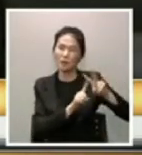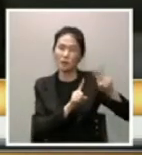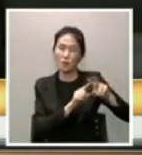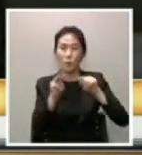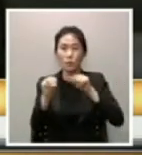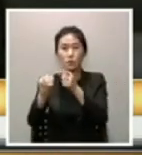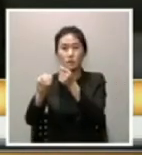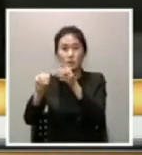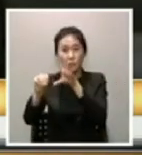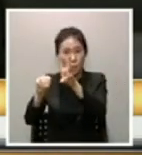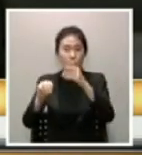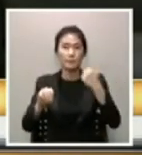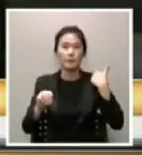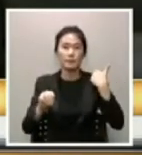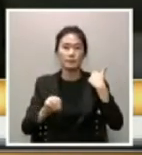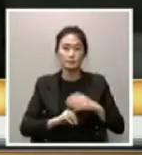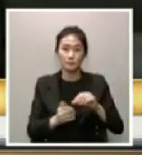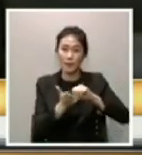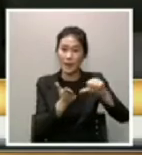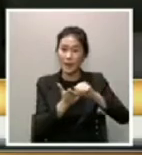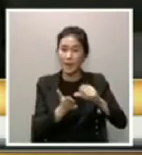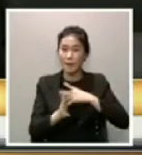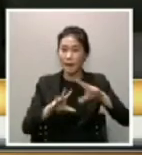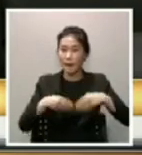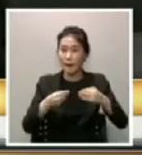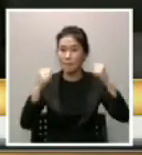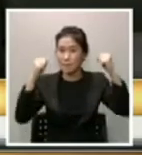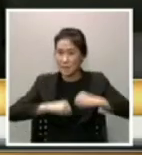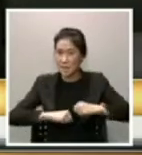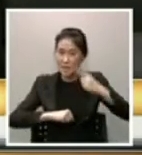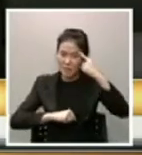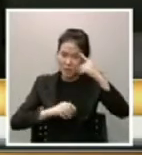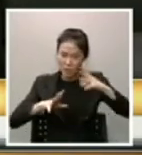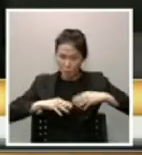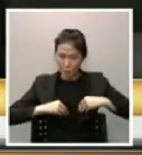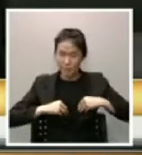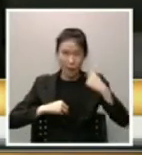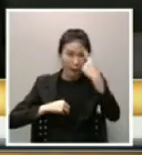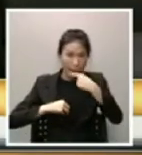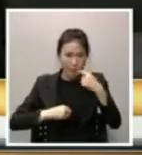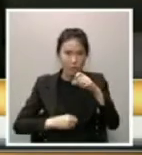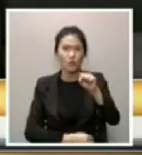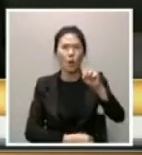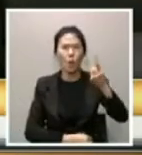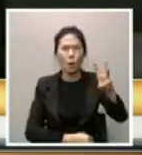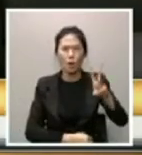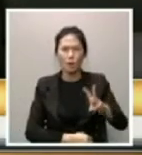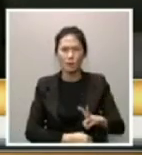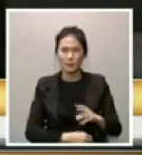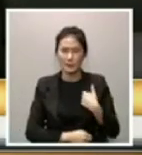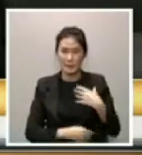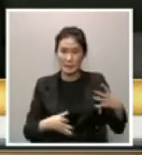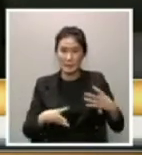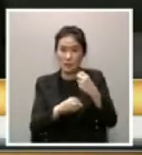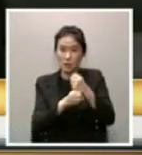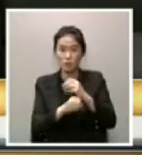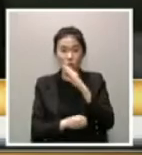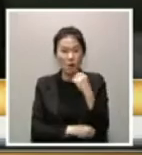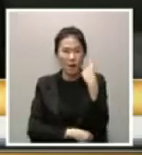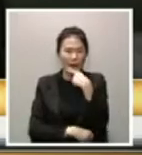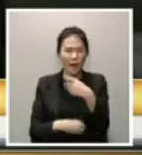ตรา16ที่แก้ไขให้มีการลงมติเห็นชอบโดยสว.พูดง่ายๆก็คือบุคคลใดที่ไม่ใช่พ